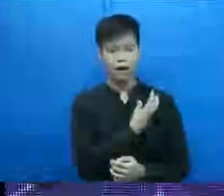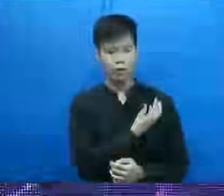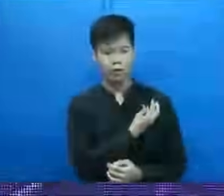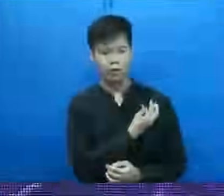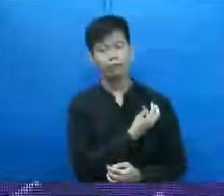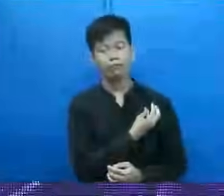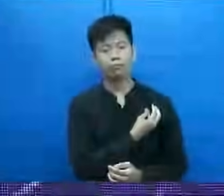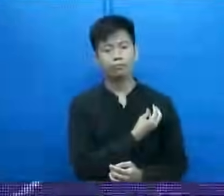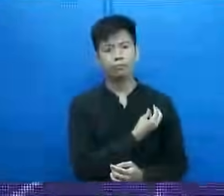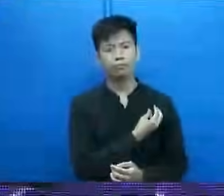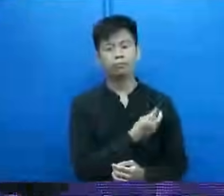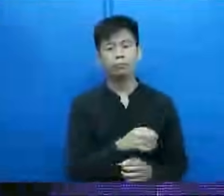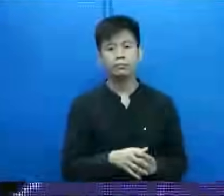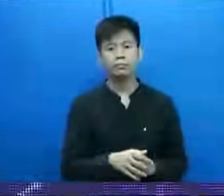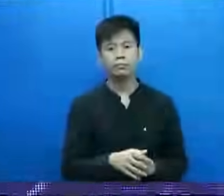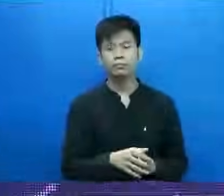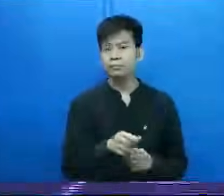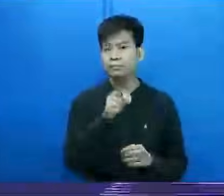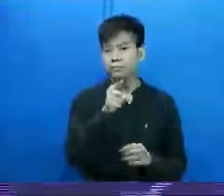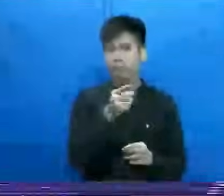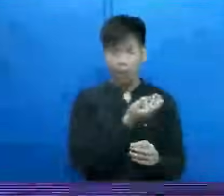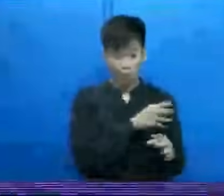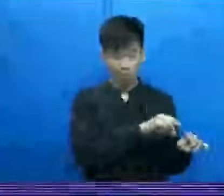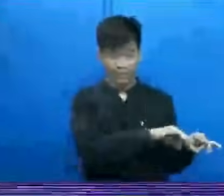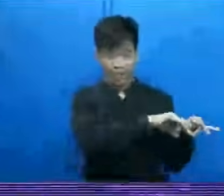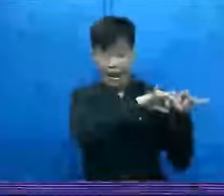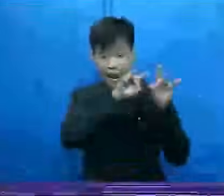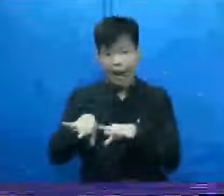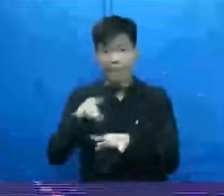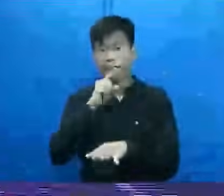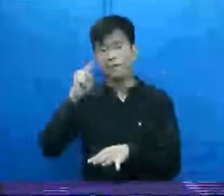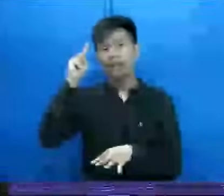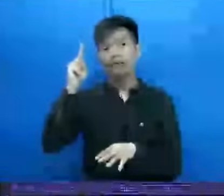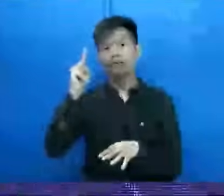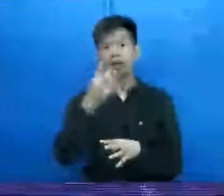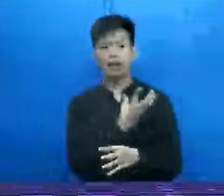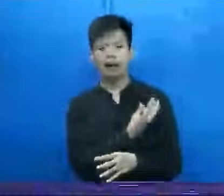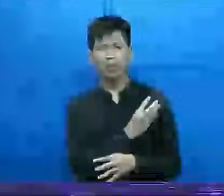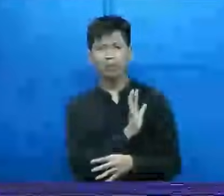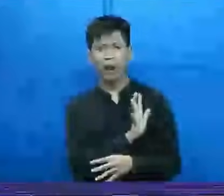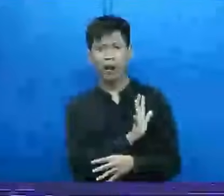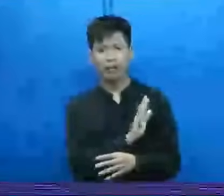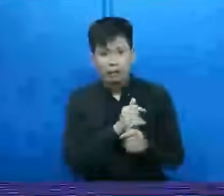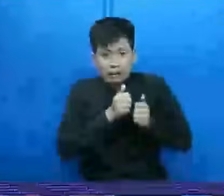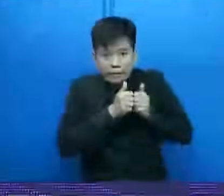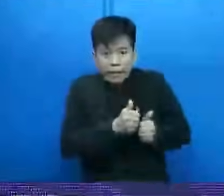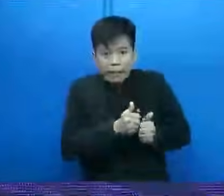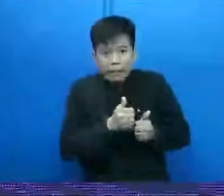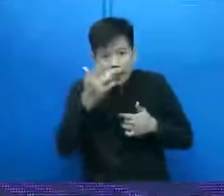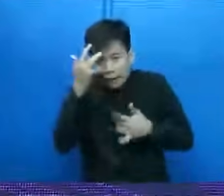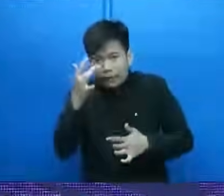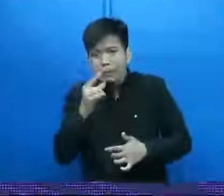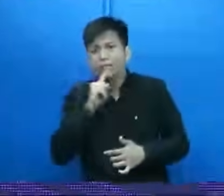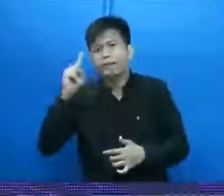pesannya. Jadi kalau antum mau hijrah total, ayo bismillah. Jangan ragu, siapkan dengan penuh keyakinan, bismillah